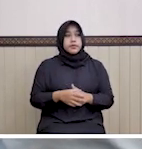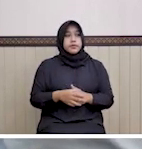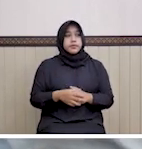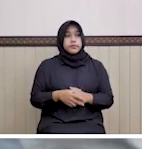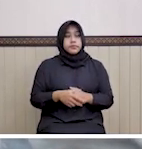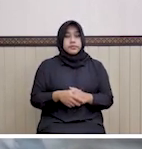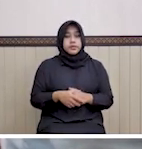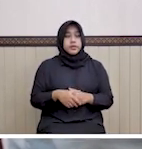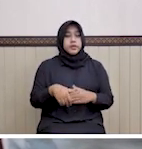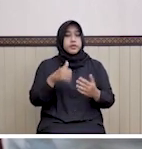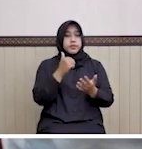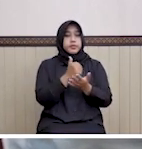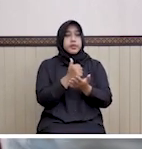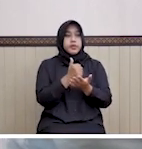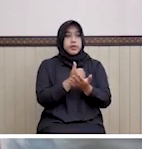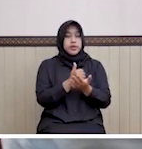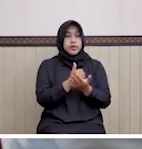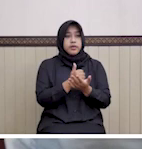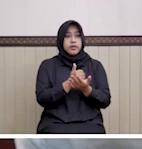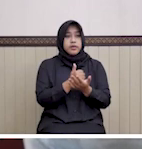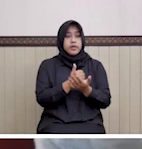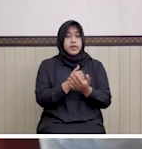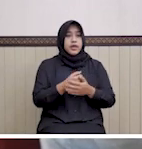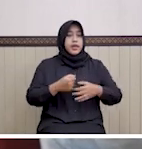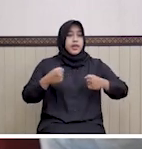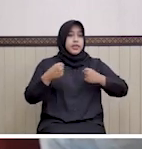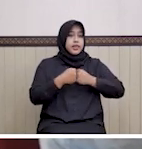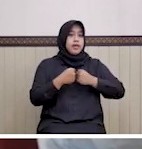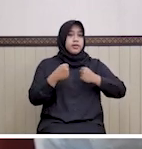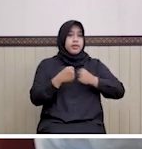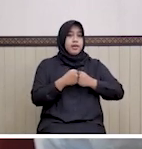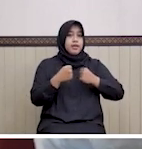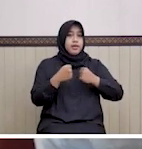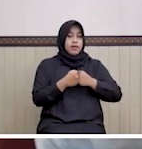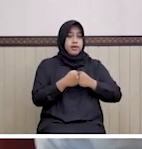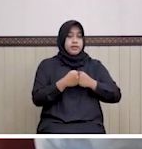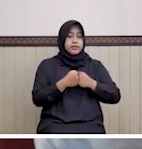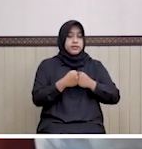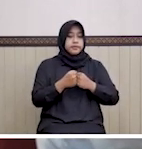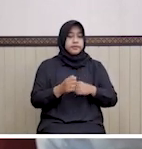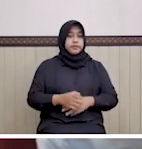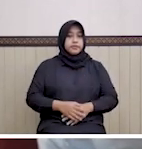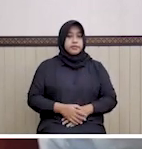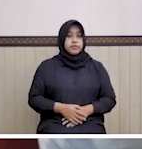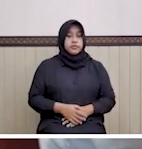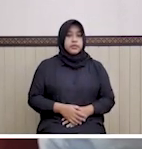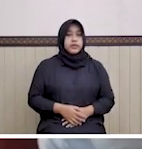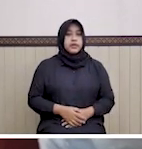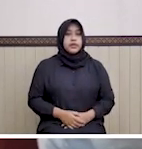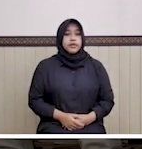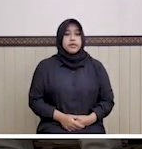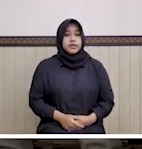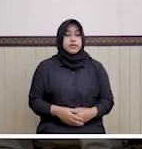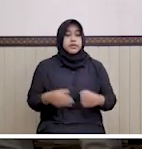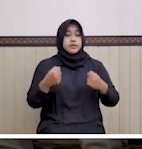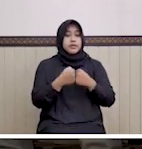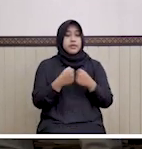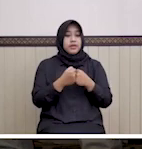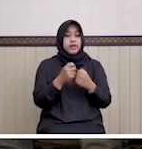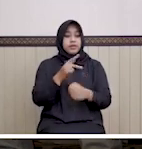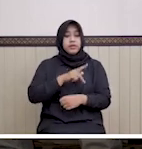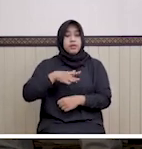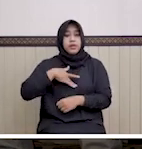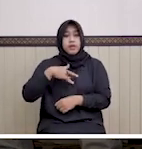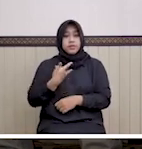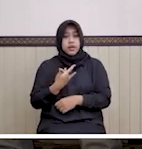eh sebetulnya pepaya tantangan yang kami apa rasakan